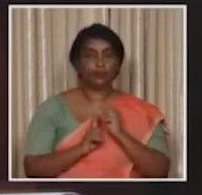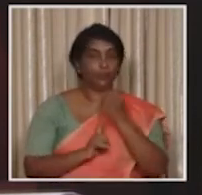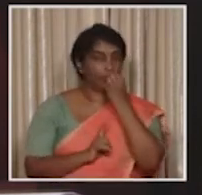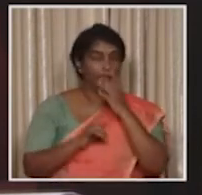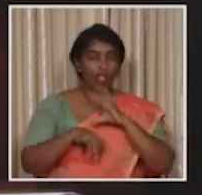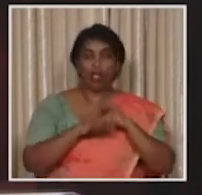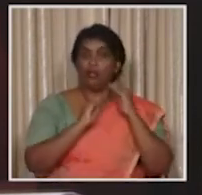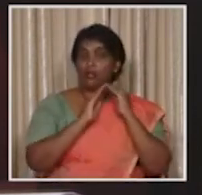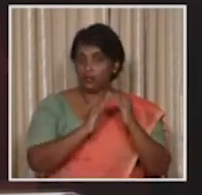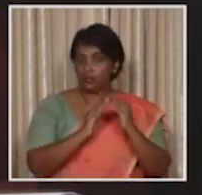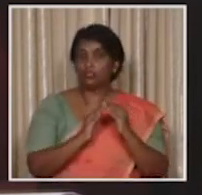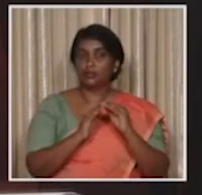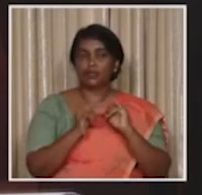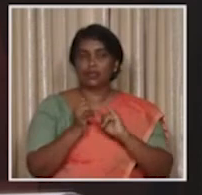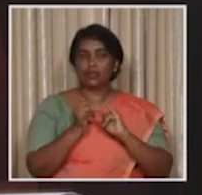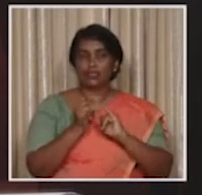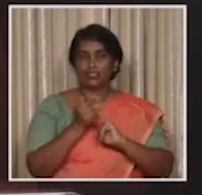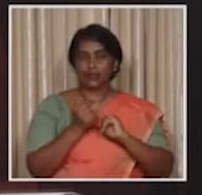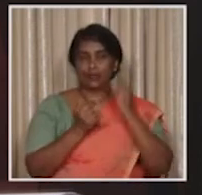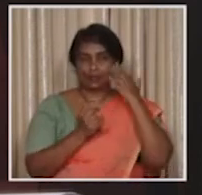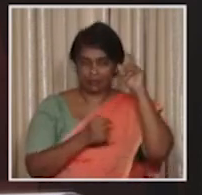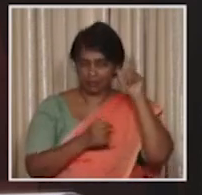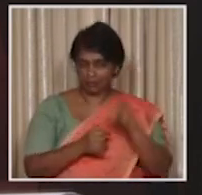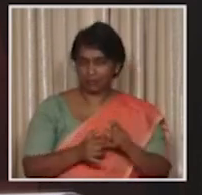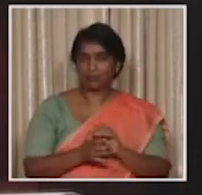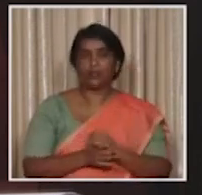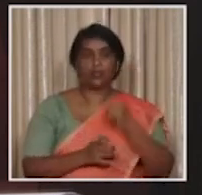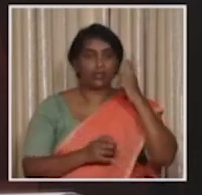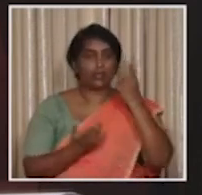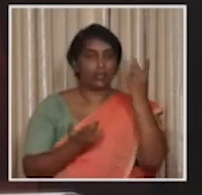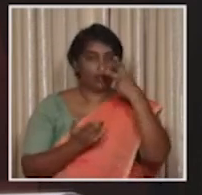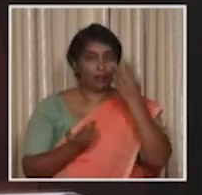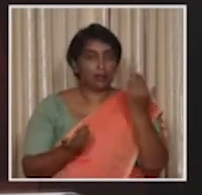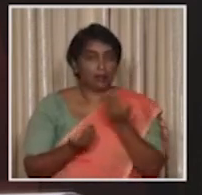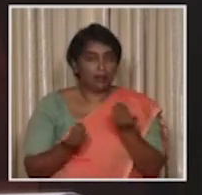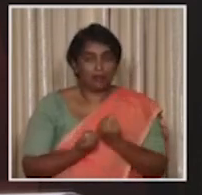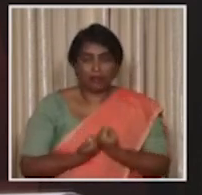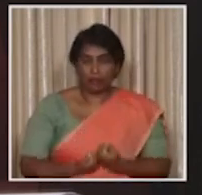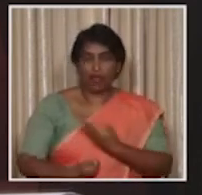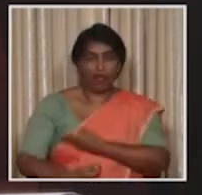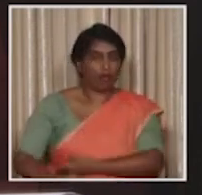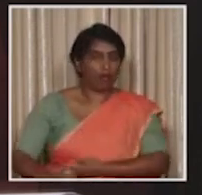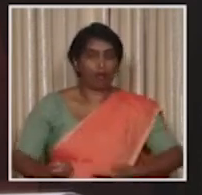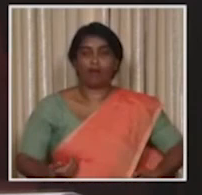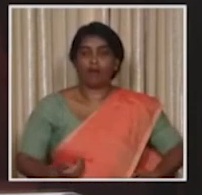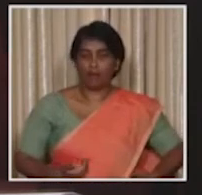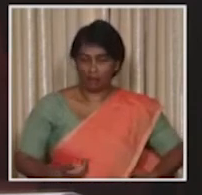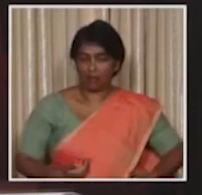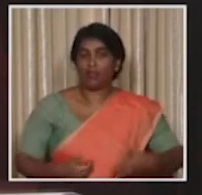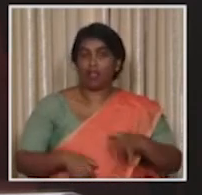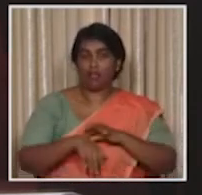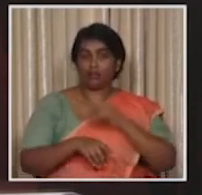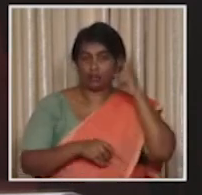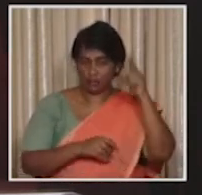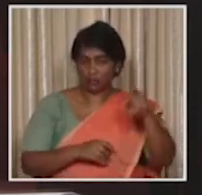පේරාදෙණිය ශික්ෂණ රෝහලේ සඳුනි මදුෂානි මහත්මිය දෙවෙනි දරුවා බිහි කිරීම සඳහා සිසේරියන් සැත්කමක් සිදු කිරීමට